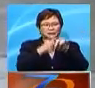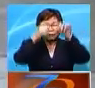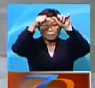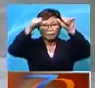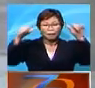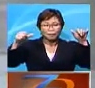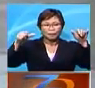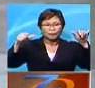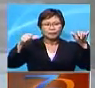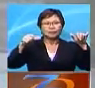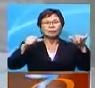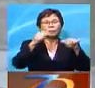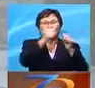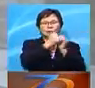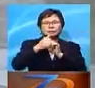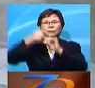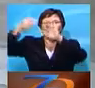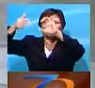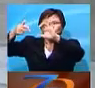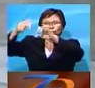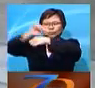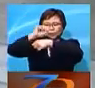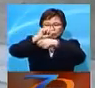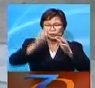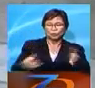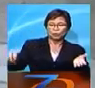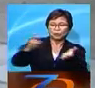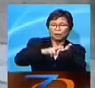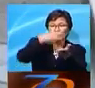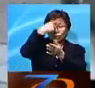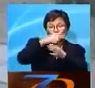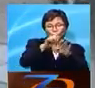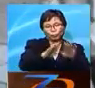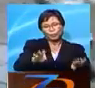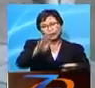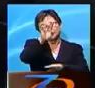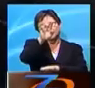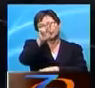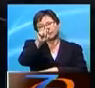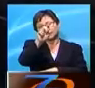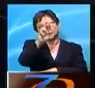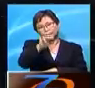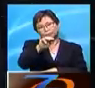abdahman bersama jurera bertugas Melaporkan untuk berita